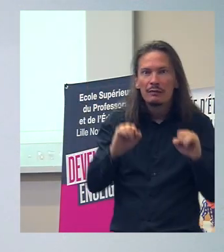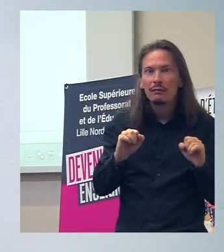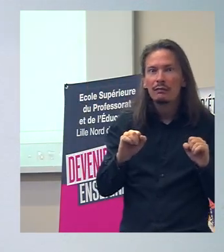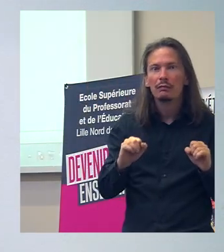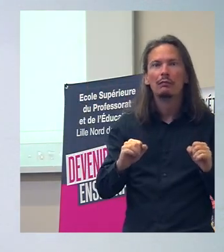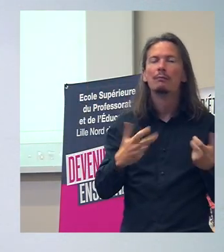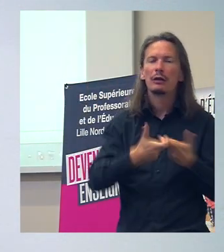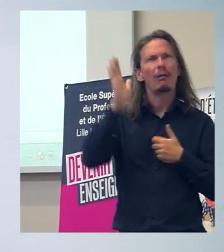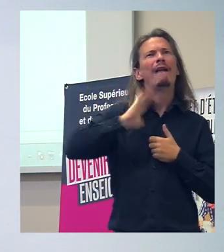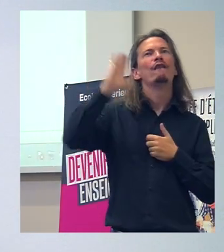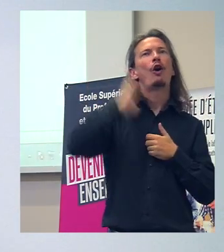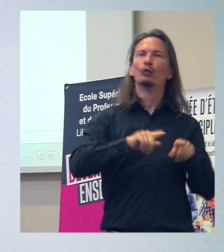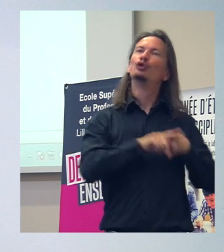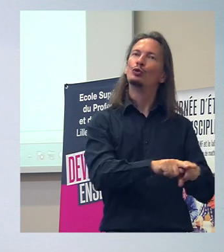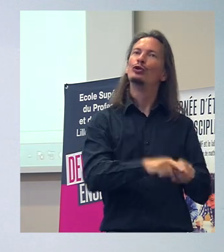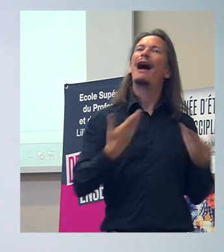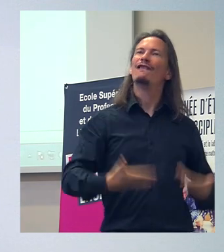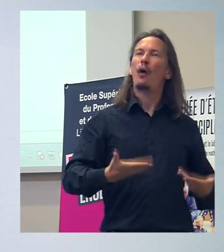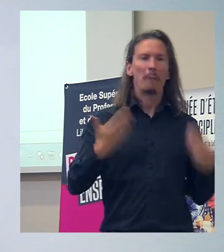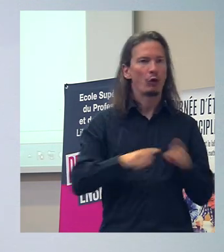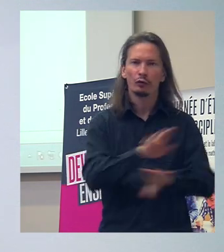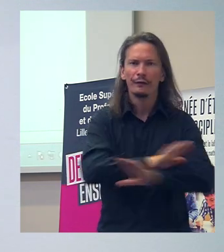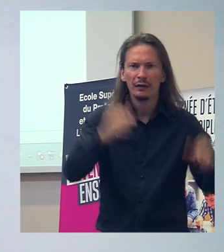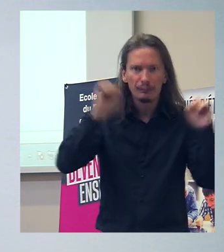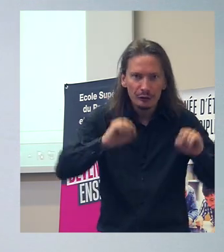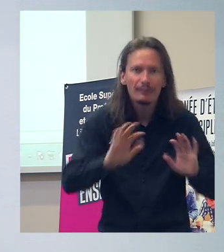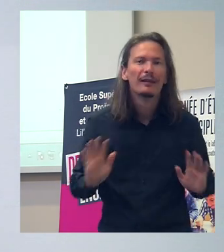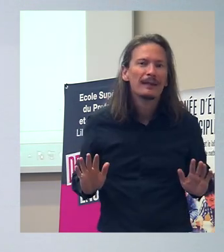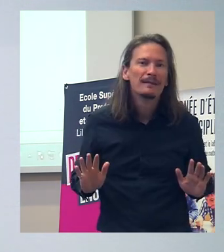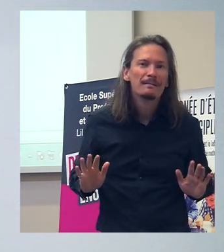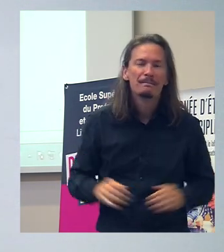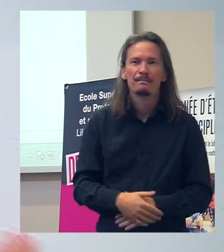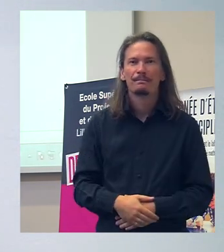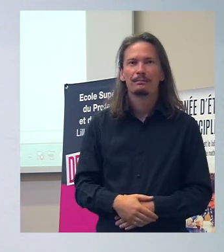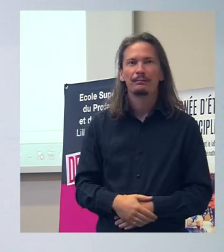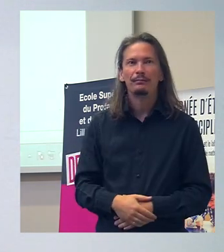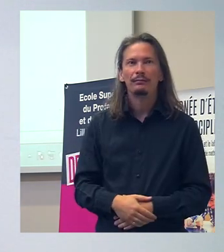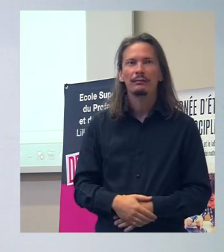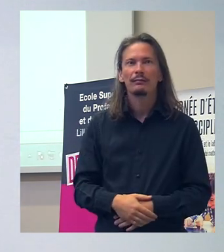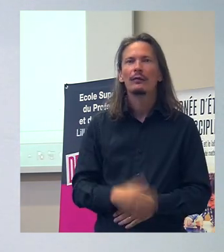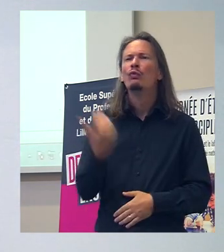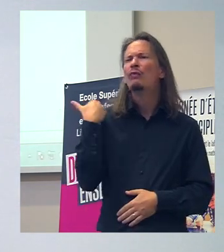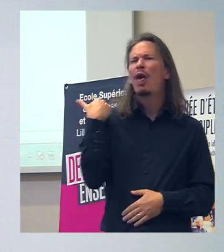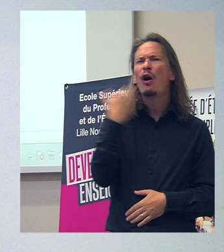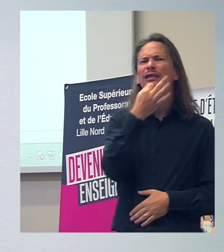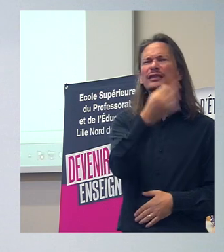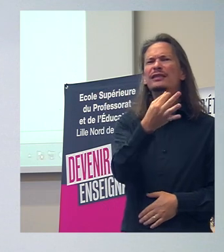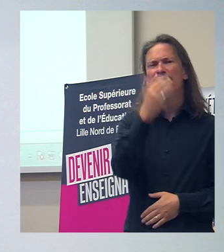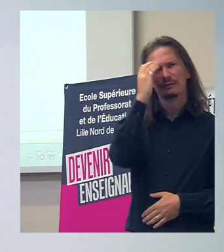qui était juste hier ne soit plus juste aujourd'hui. Hein? Tout à l'heure, on disait, ce